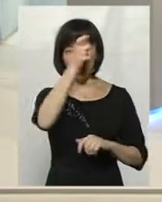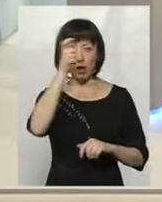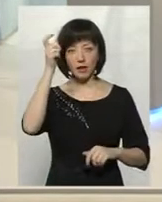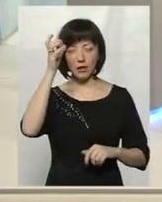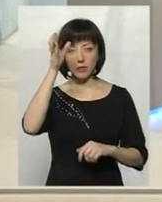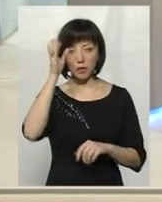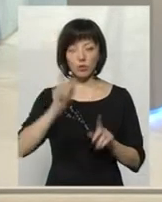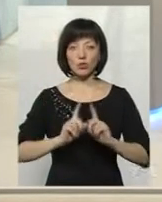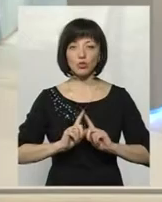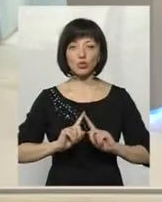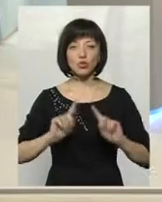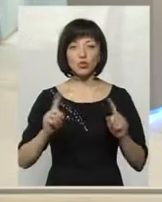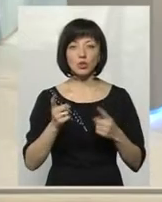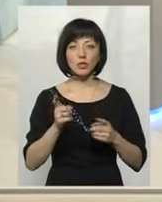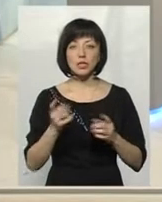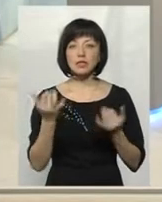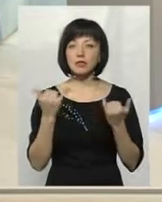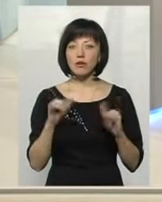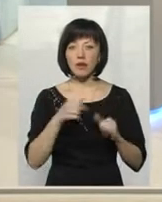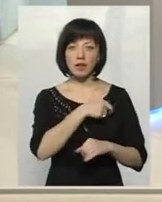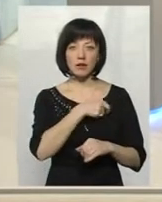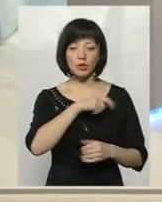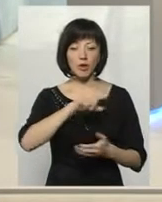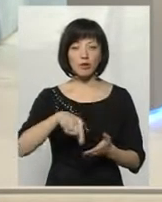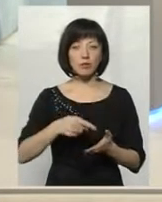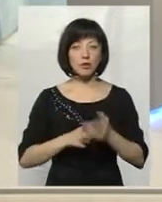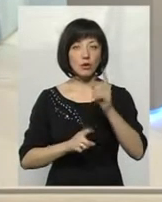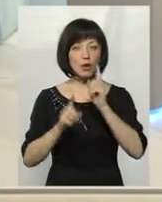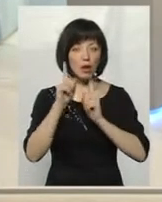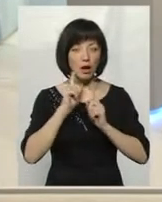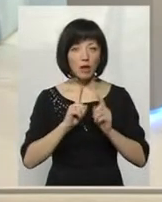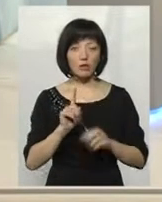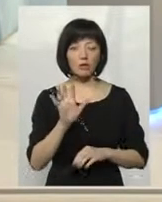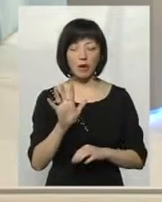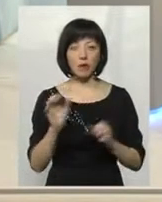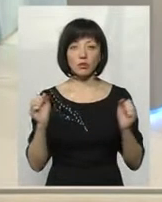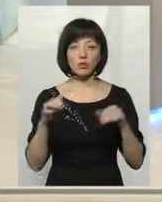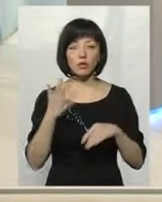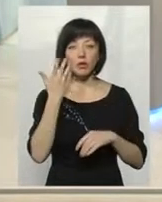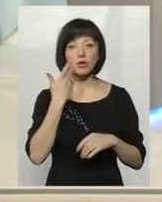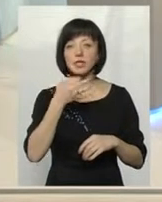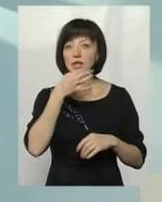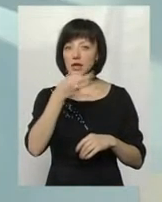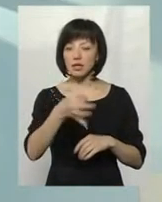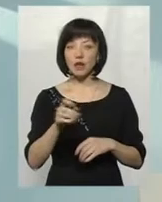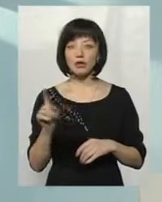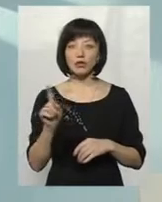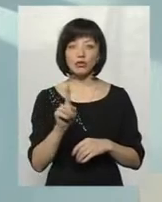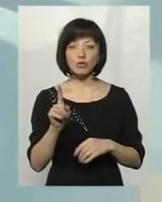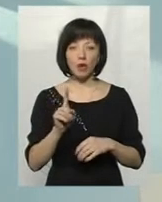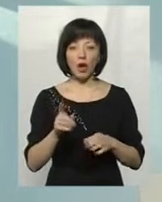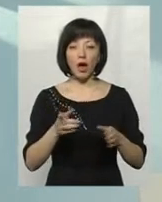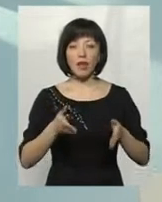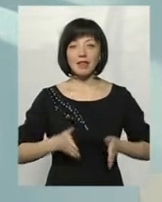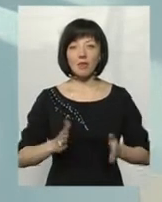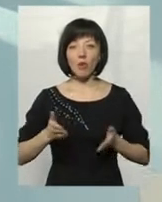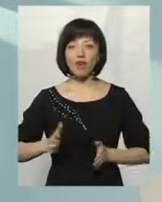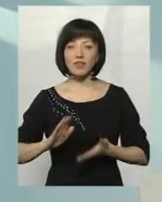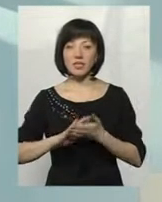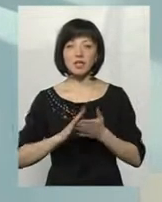дуже здивували депутатів міської ради п'ятого скликання, коли сказали, що демографічна ситуація в